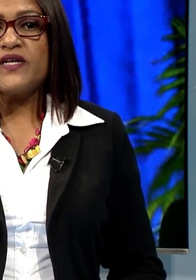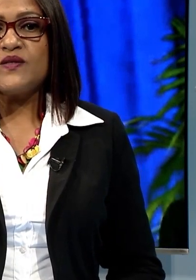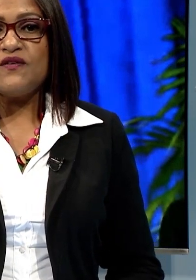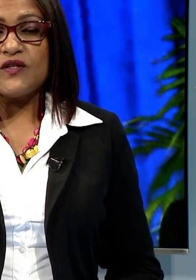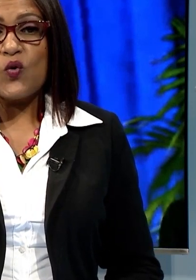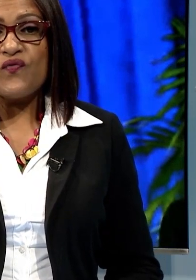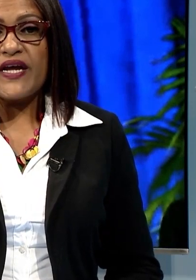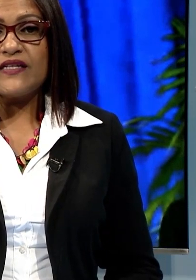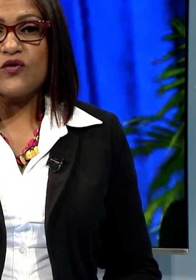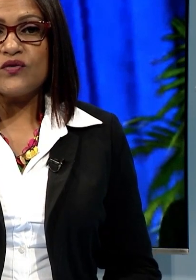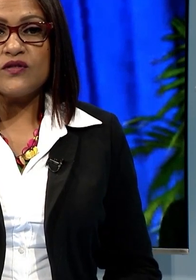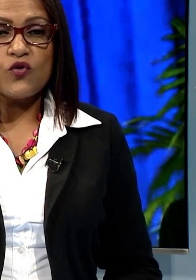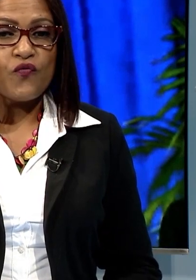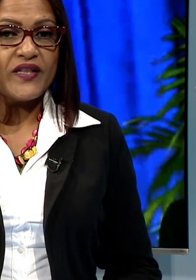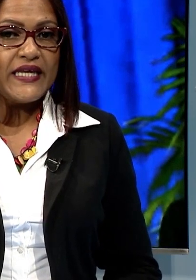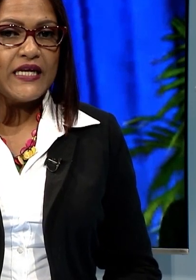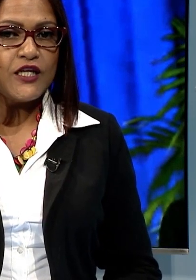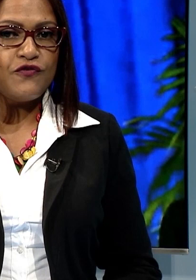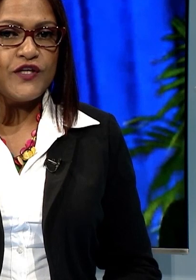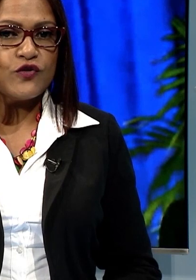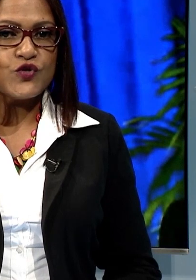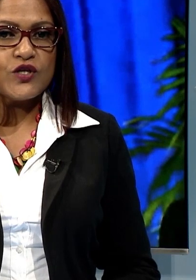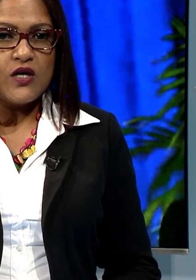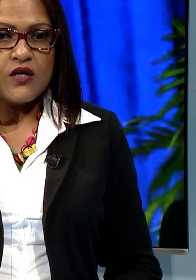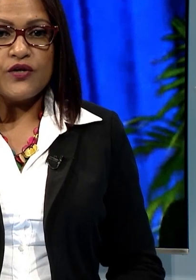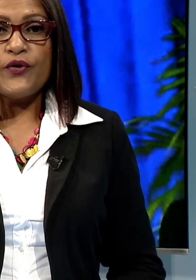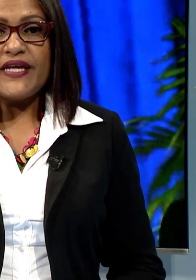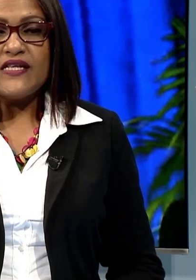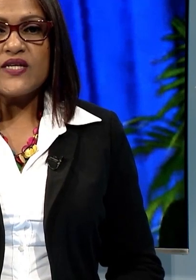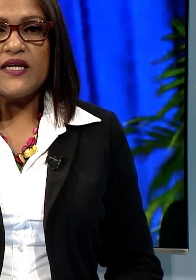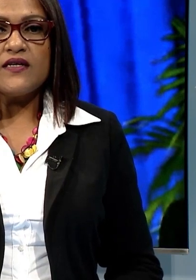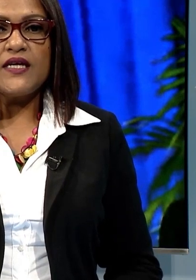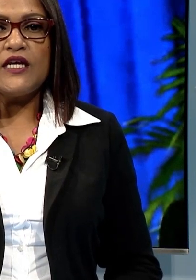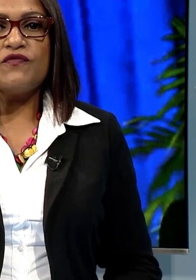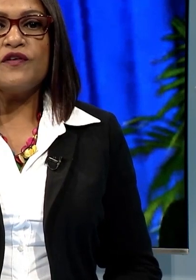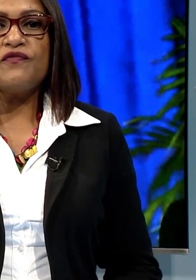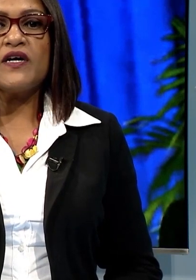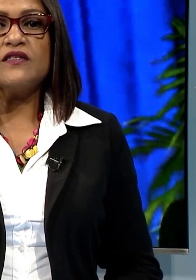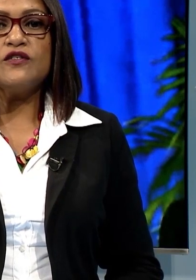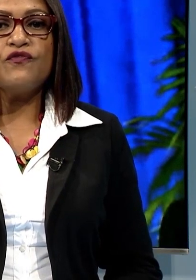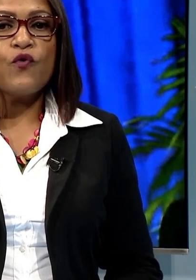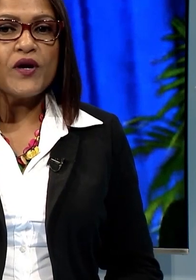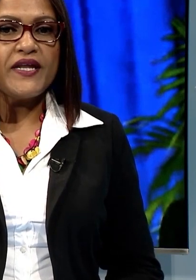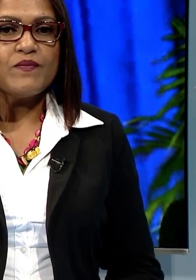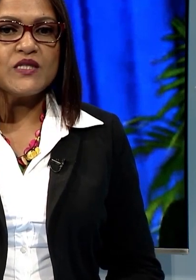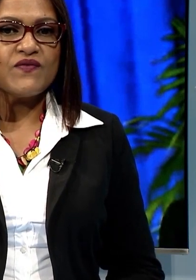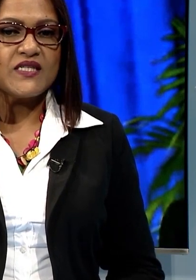de persconferentie van de overheid rond het COVID-19-virus een uiteenzetting gegeven